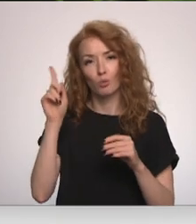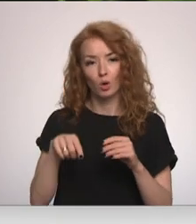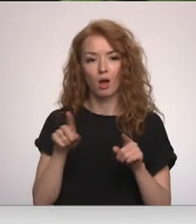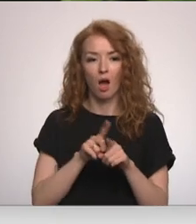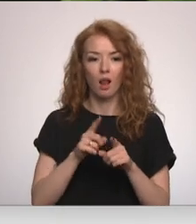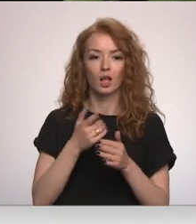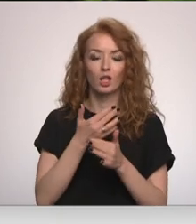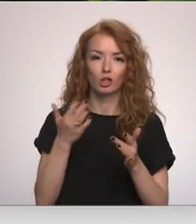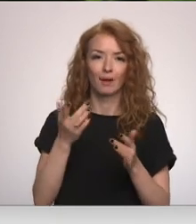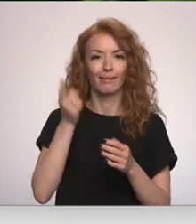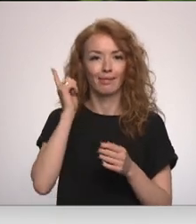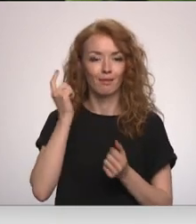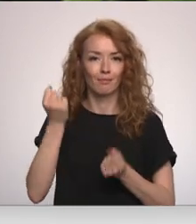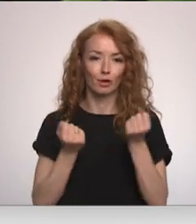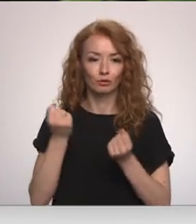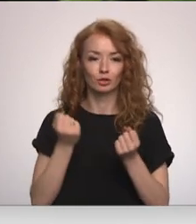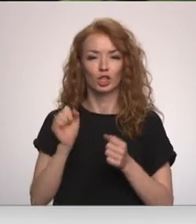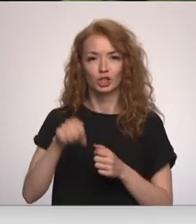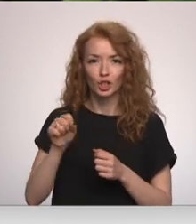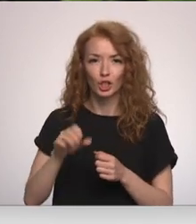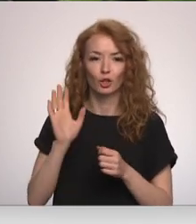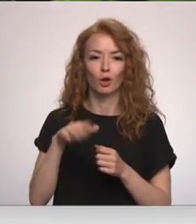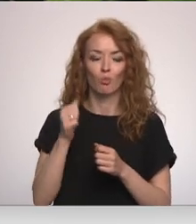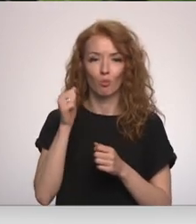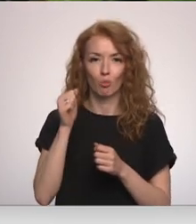jāngtēm mūsu mašinas, kā Žiguļs,